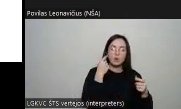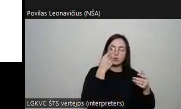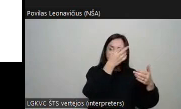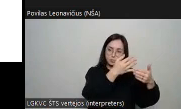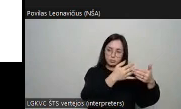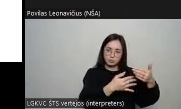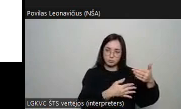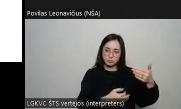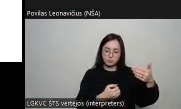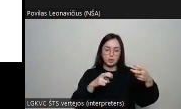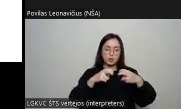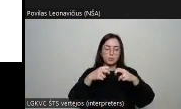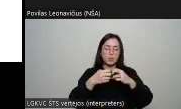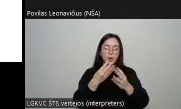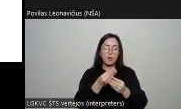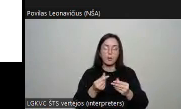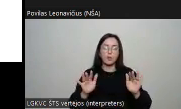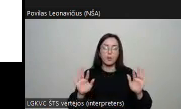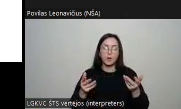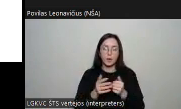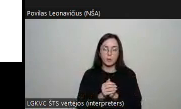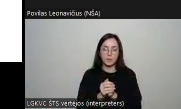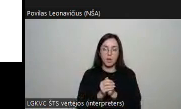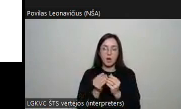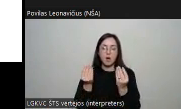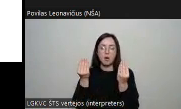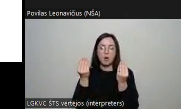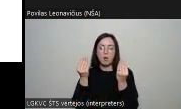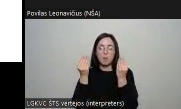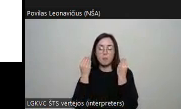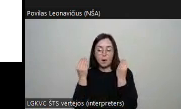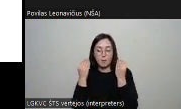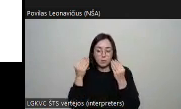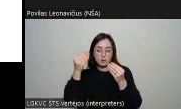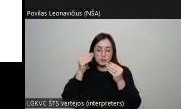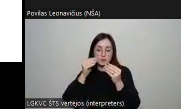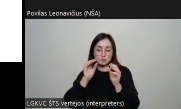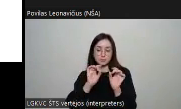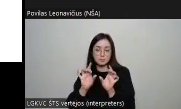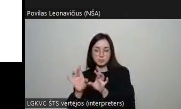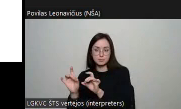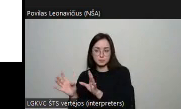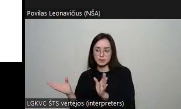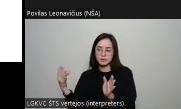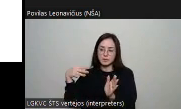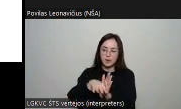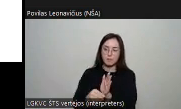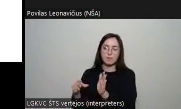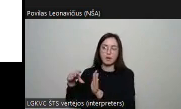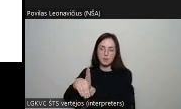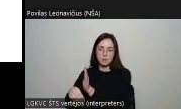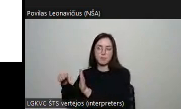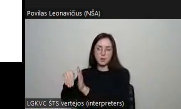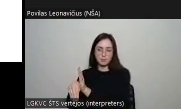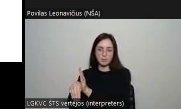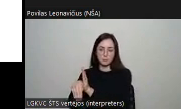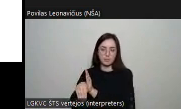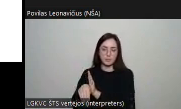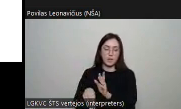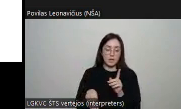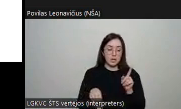spręsti daugumos įvairių dalykų žiniomis. Bet kiek žinia, reiškia, jiems nelabai